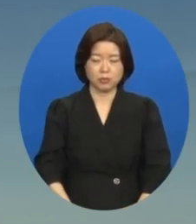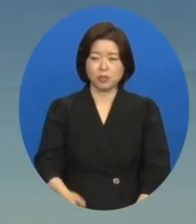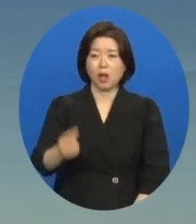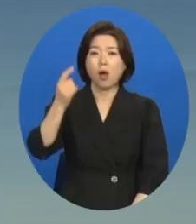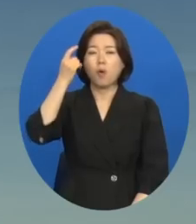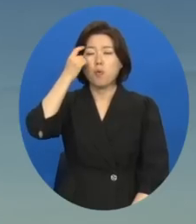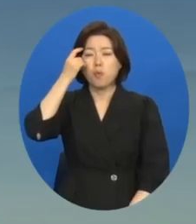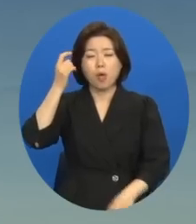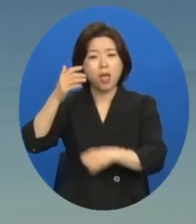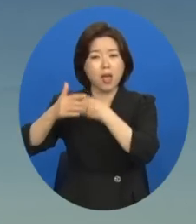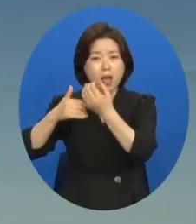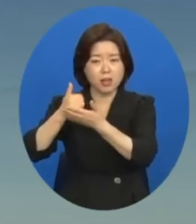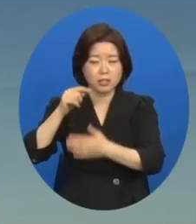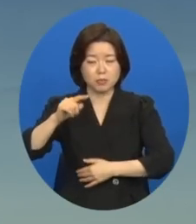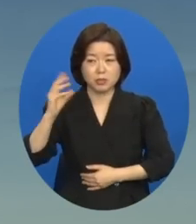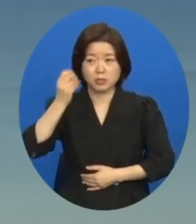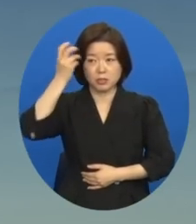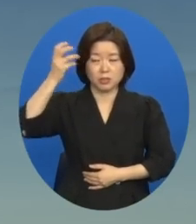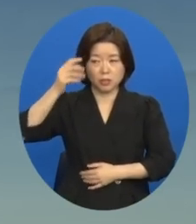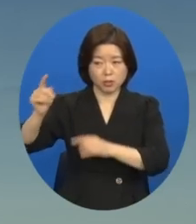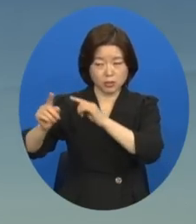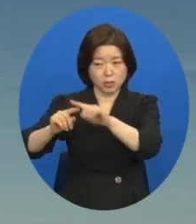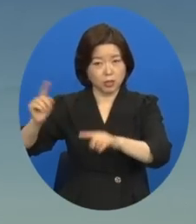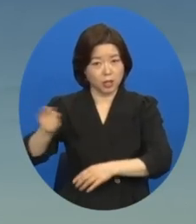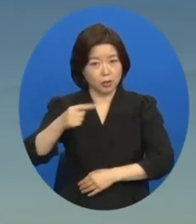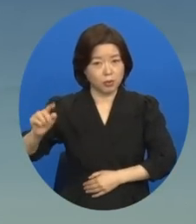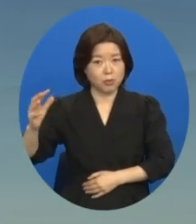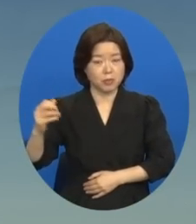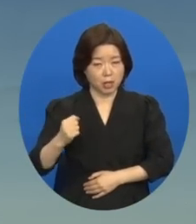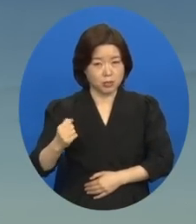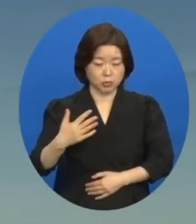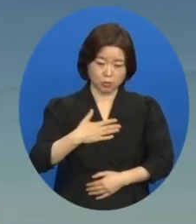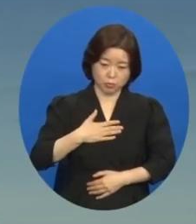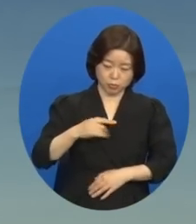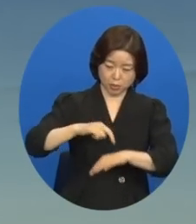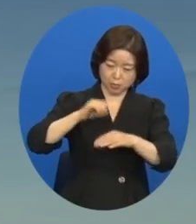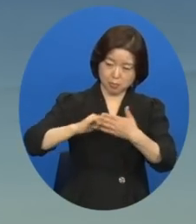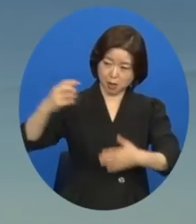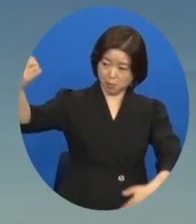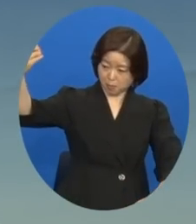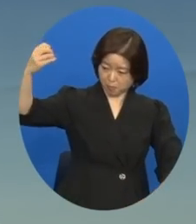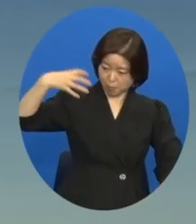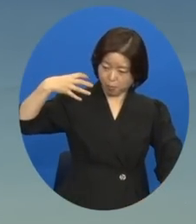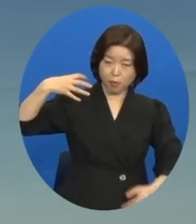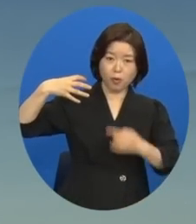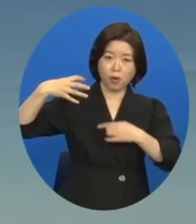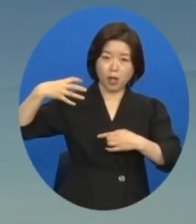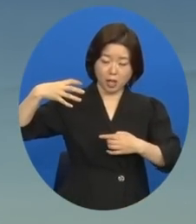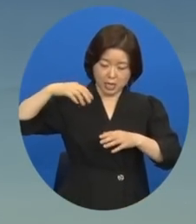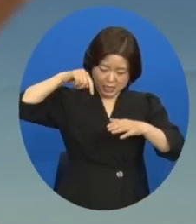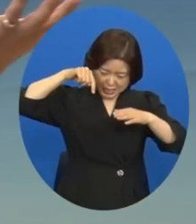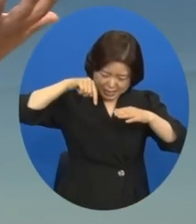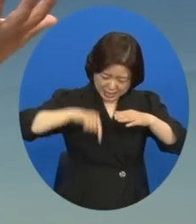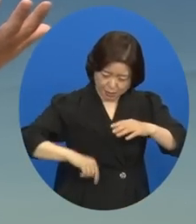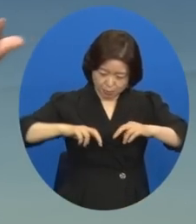하나님은 그 성령의 검으로 우리의 마음을 비춰서 우리의 깊은 내면을 드러내 보이시는